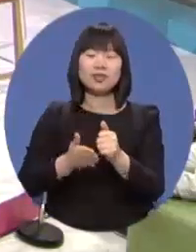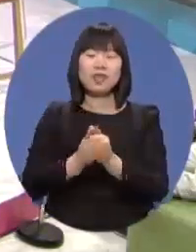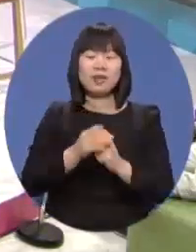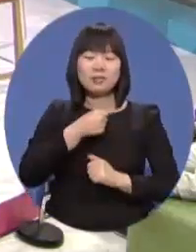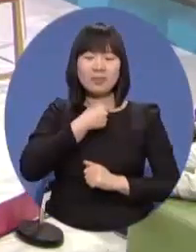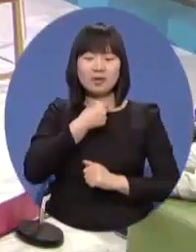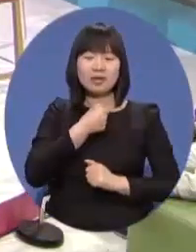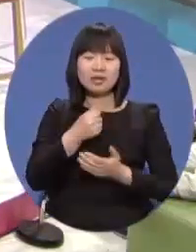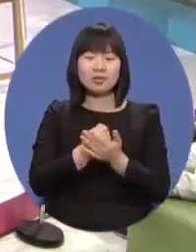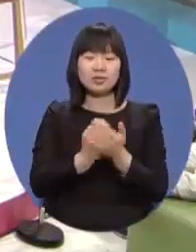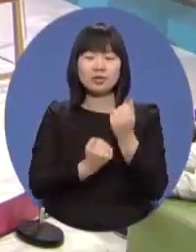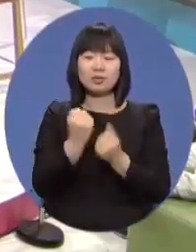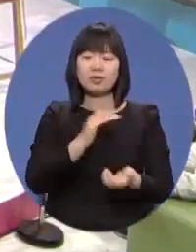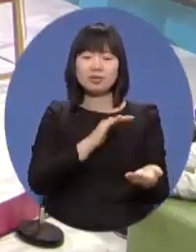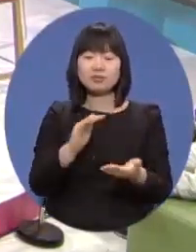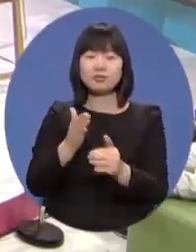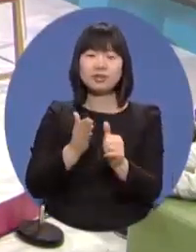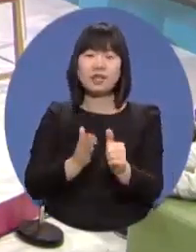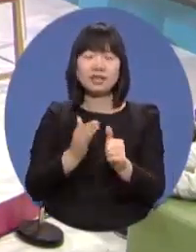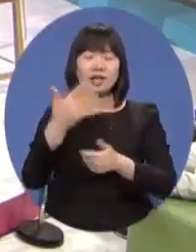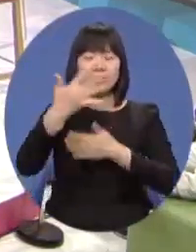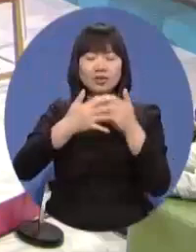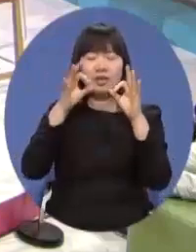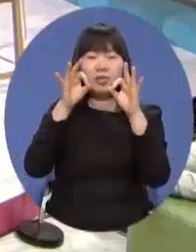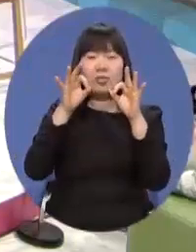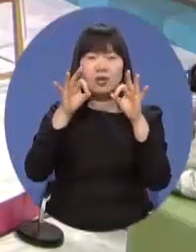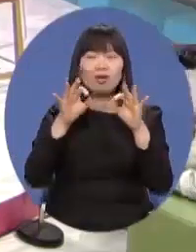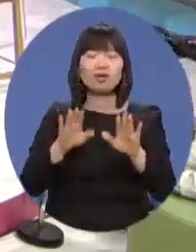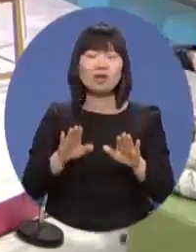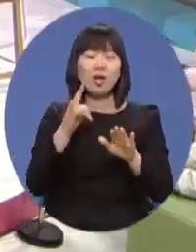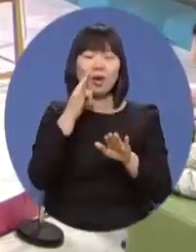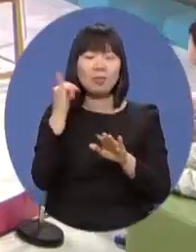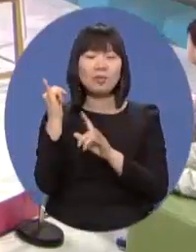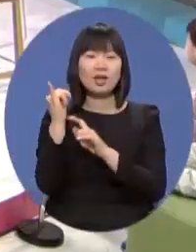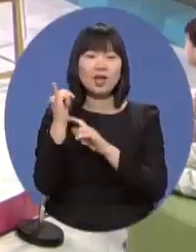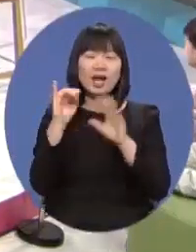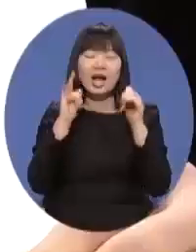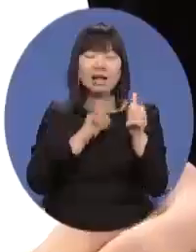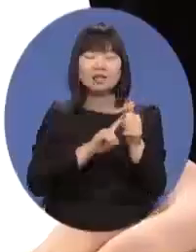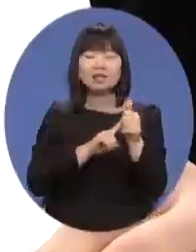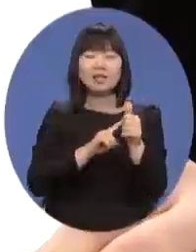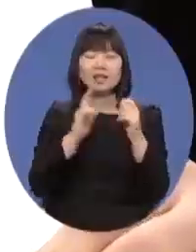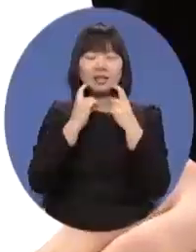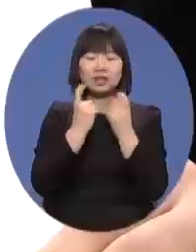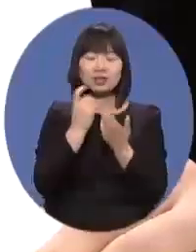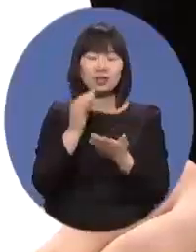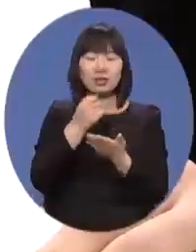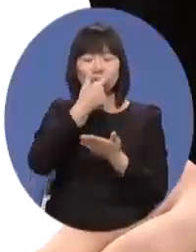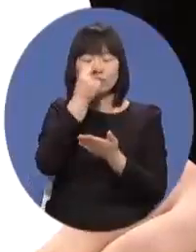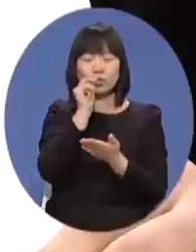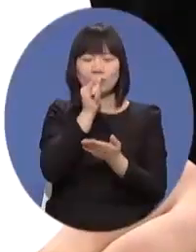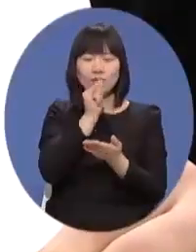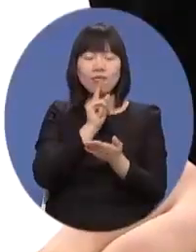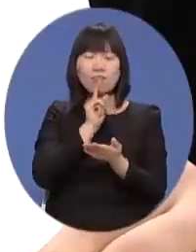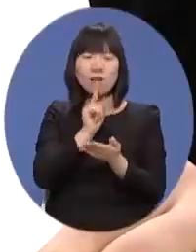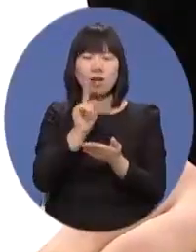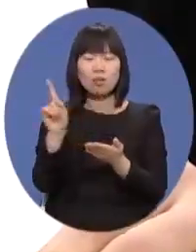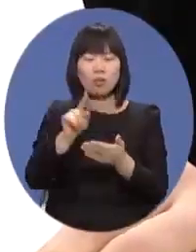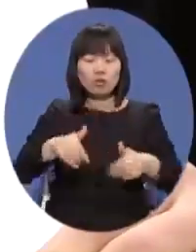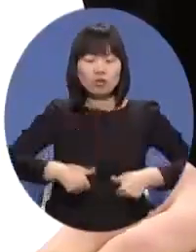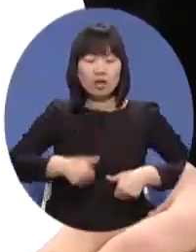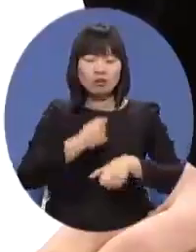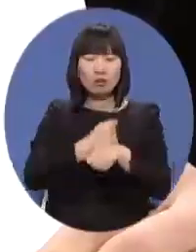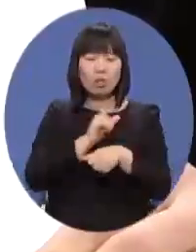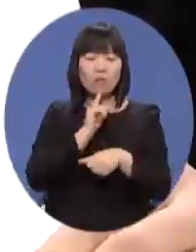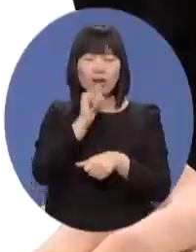마이크 들고 설명해 주세요. 네. 네, 화면에서 보면 그 엄마는 아이가 용돈이 부족하다라고 얘기를 했고 뭔가